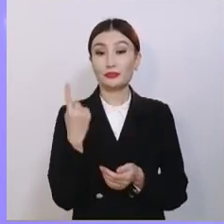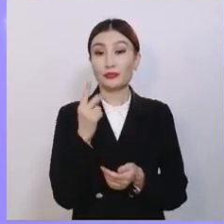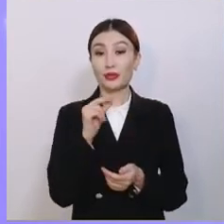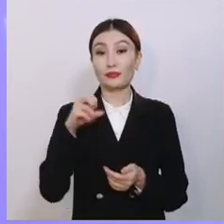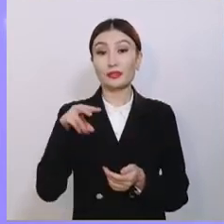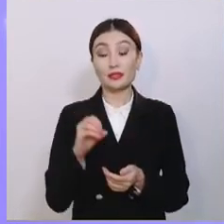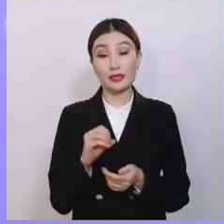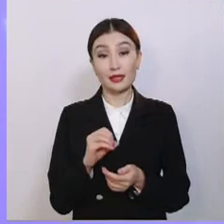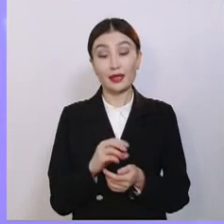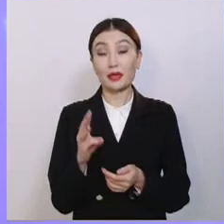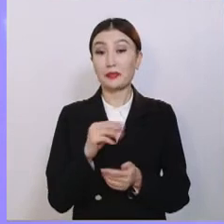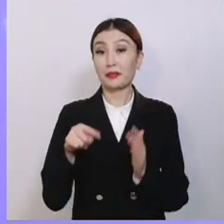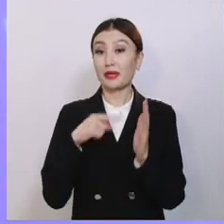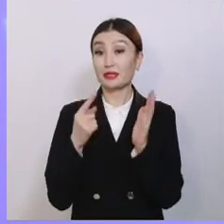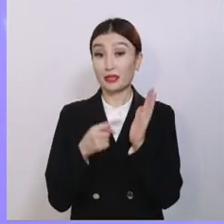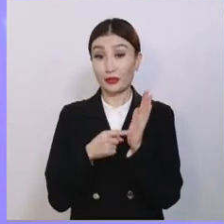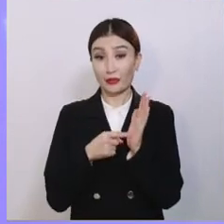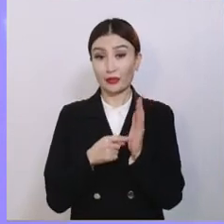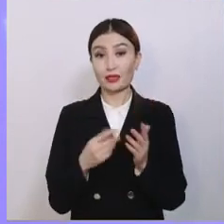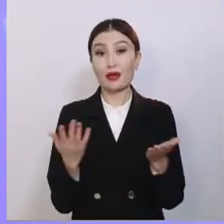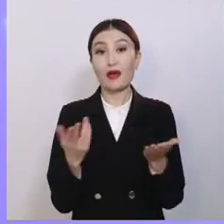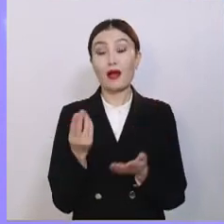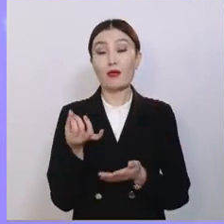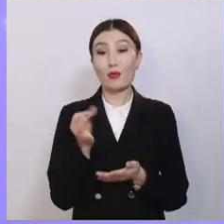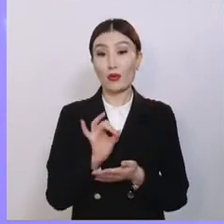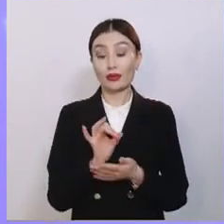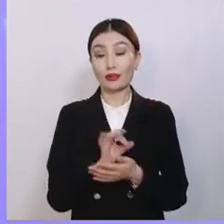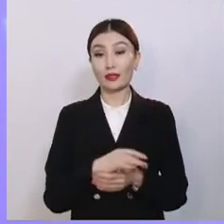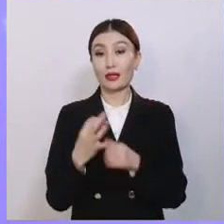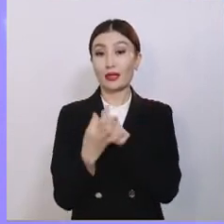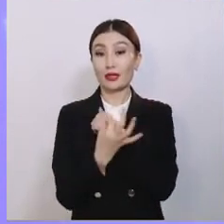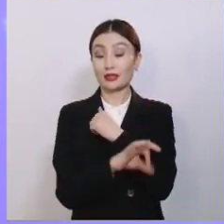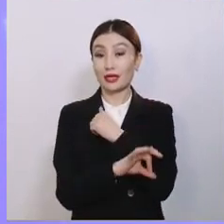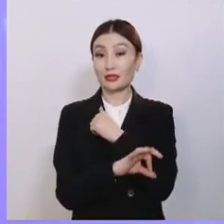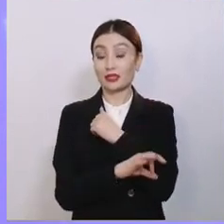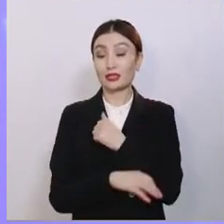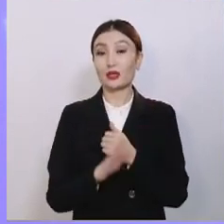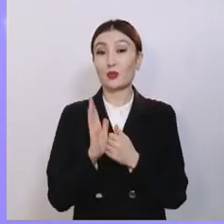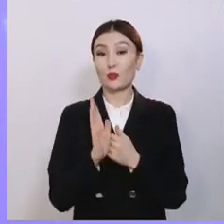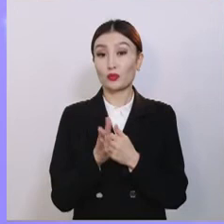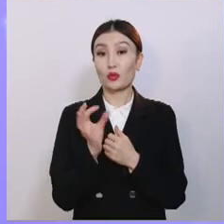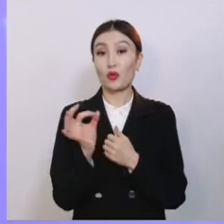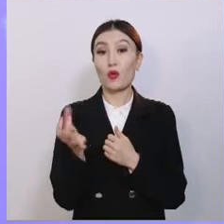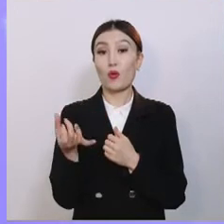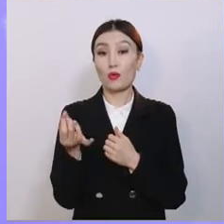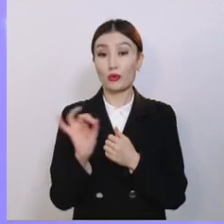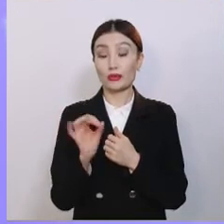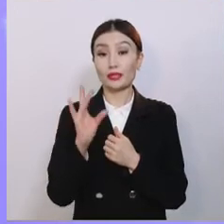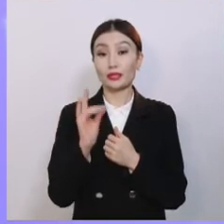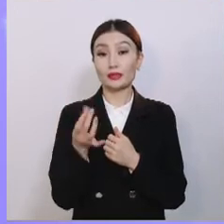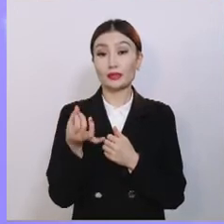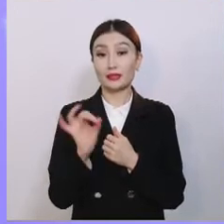единственном числе мы задаем вопрос «какой?». Окончания у прилагательных будут «ой»,